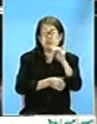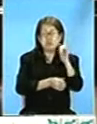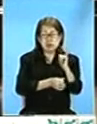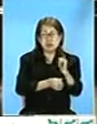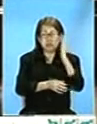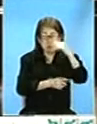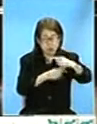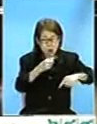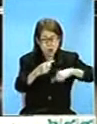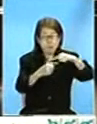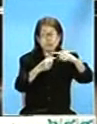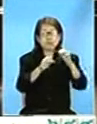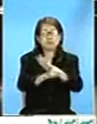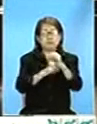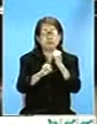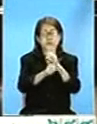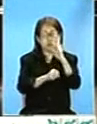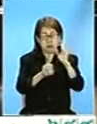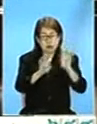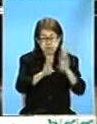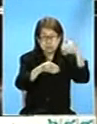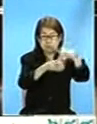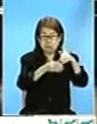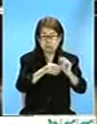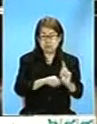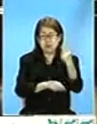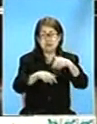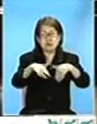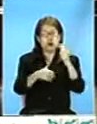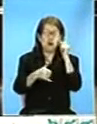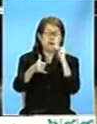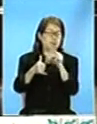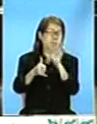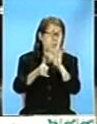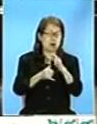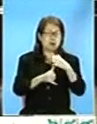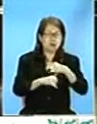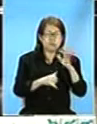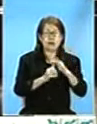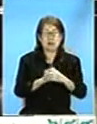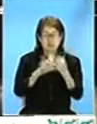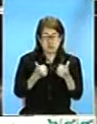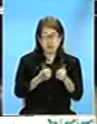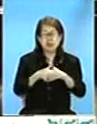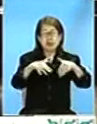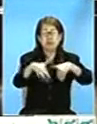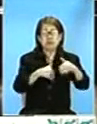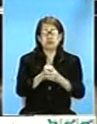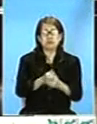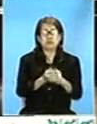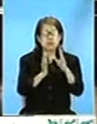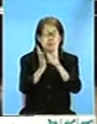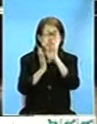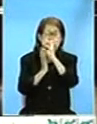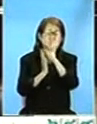วันนี้มันกลายเป็นว่าเราให้ตัวแทนองค์กรกลุ่มน้อยเนี่ยเป็นคนสรรหาแล้วสว